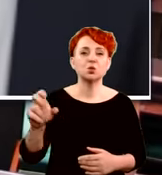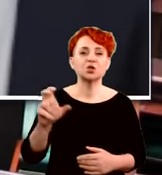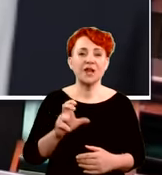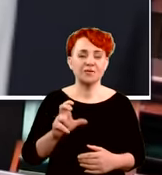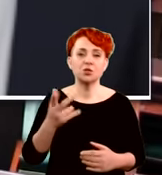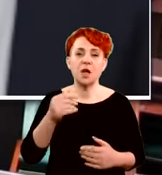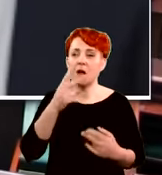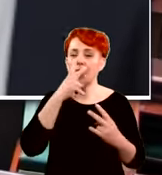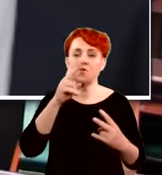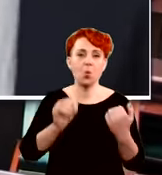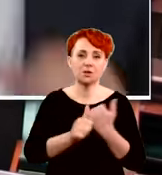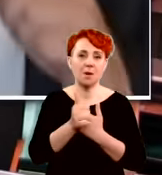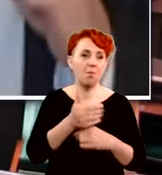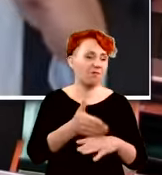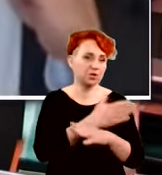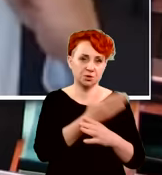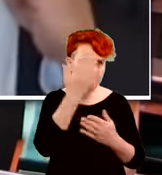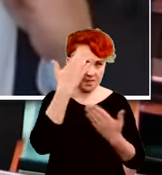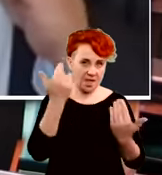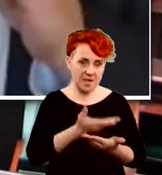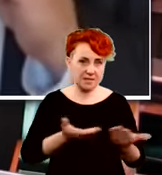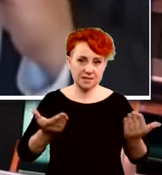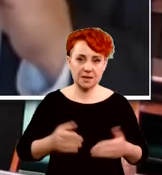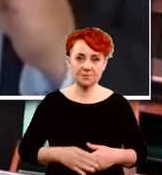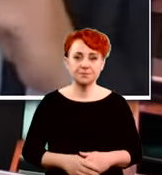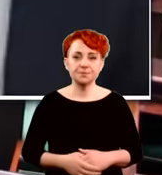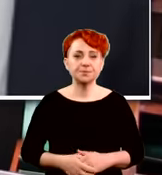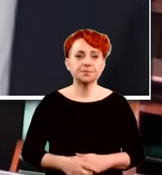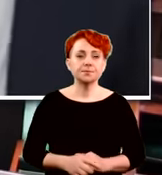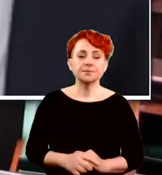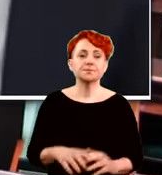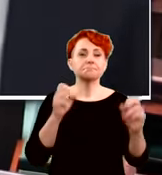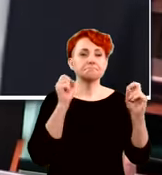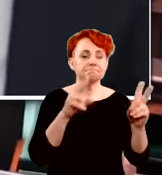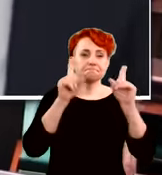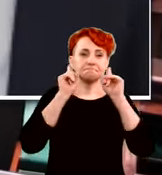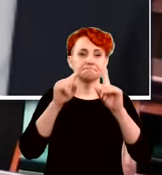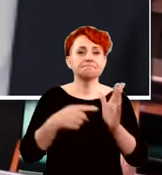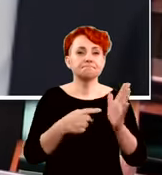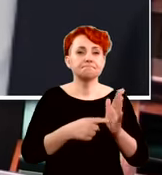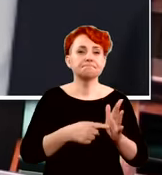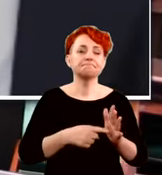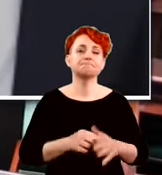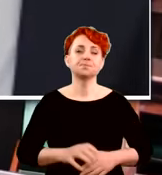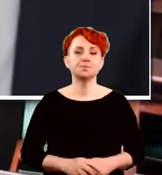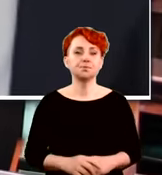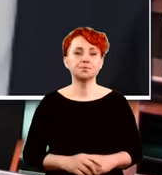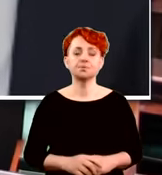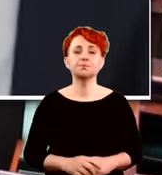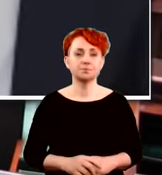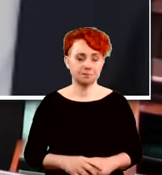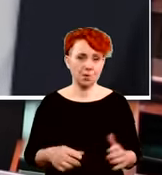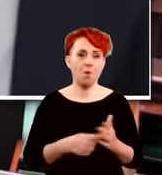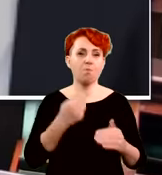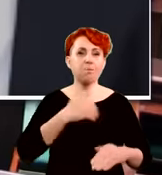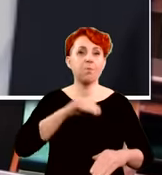uzasadnienie, bo do tej pory ono nie było znane. Tak, rzeczywiście to, pani redaktor, szanowni państwo, to absolutnie potwierdza to,